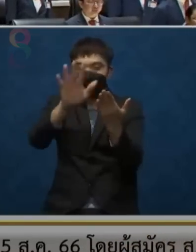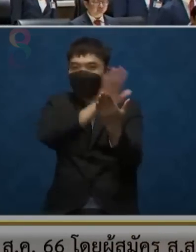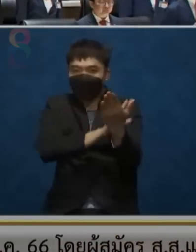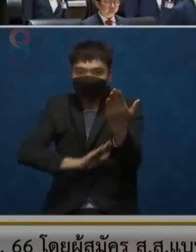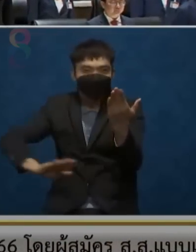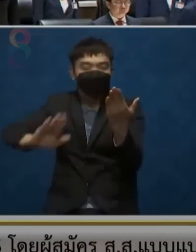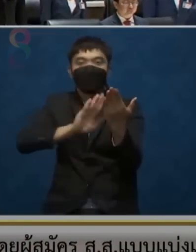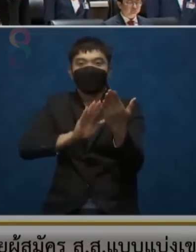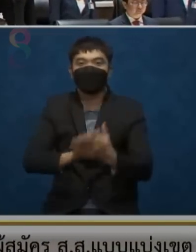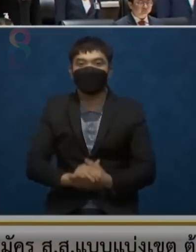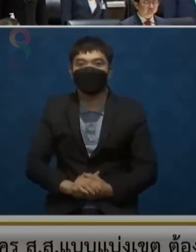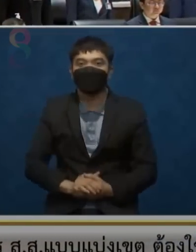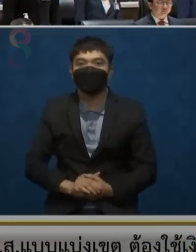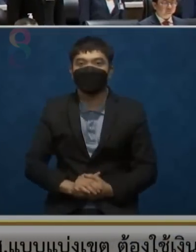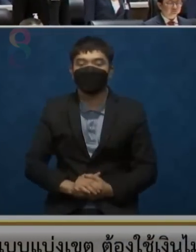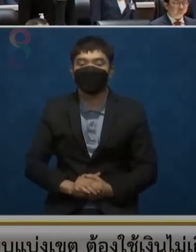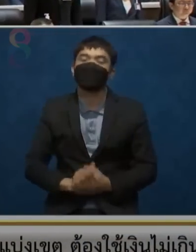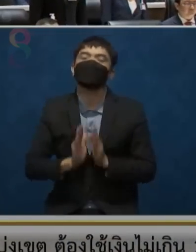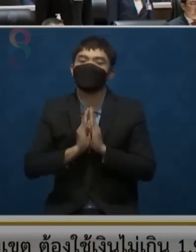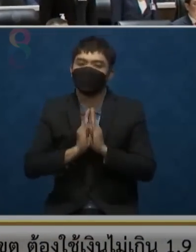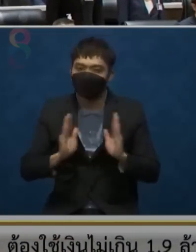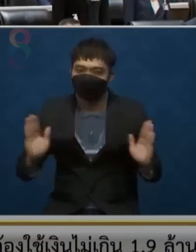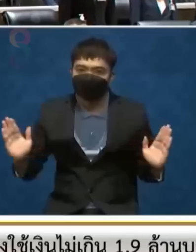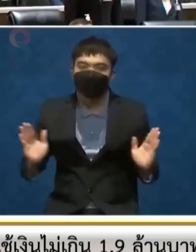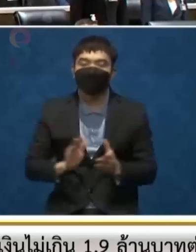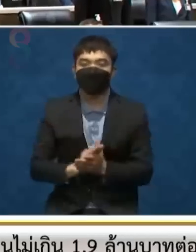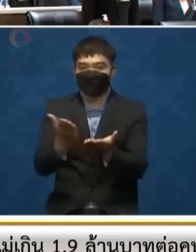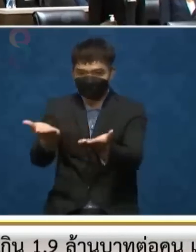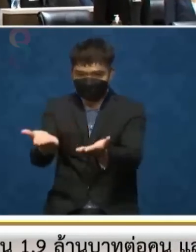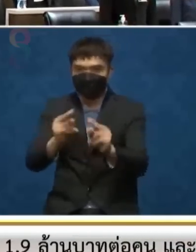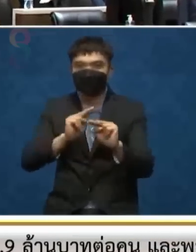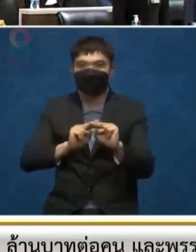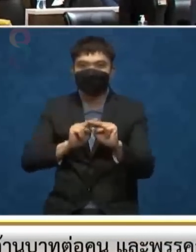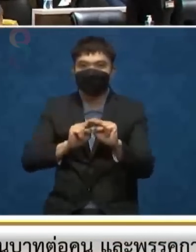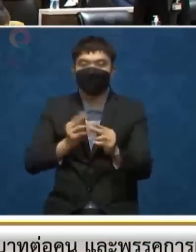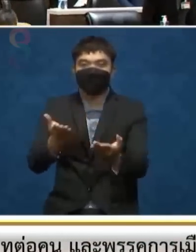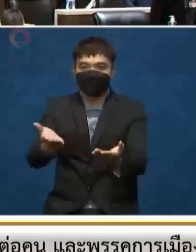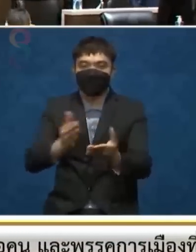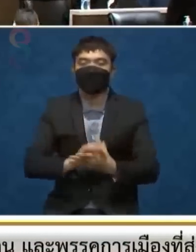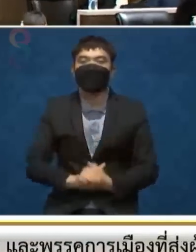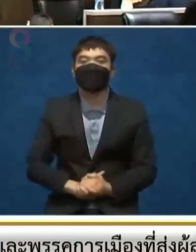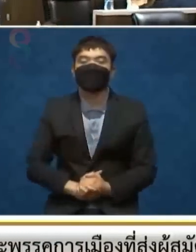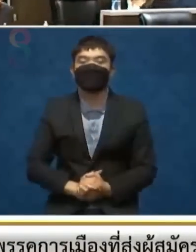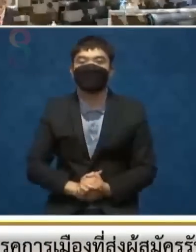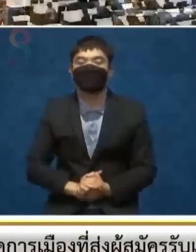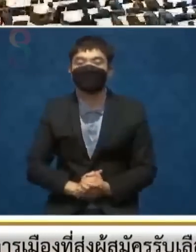ประการขอบคุณทุกท่านนะครับขอเชิญท่านนั่งได้ครับเชิญครับ